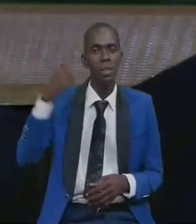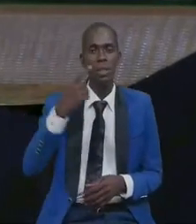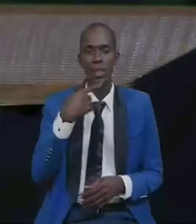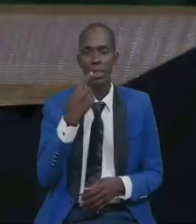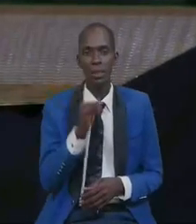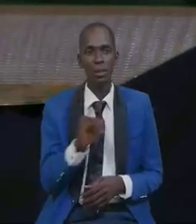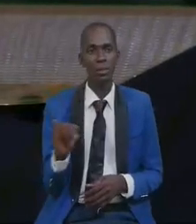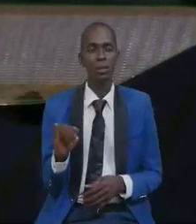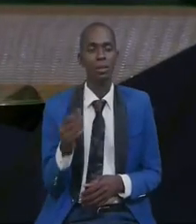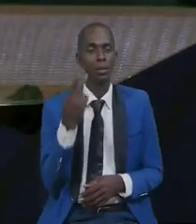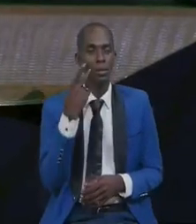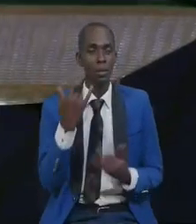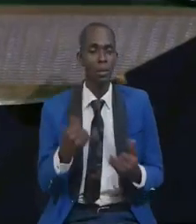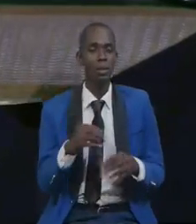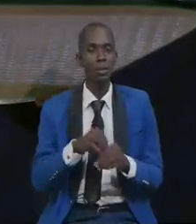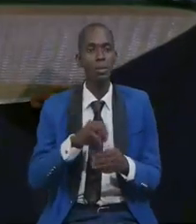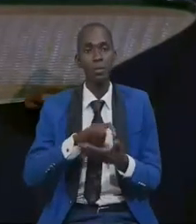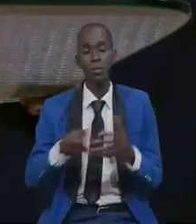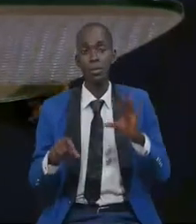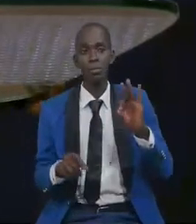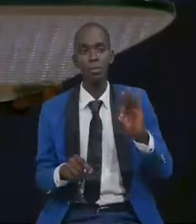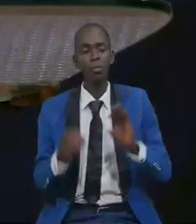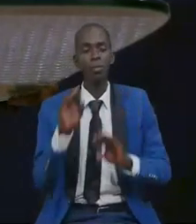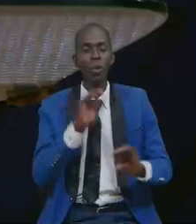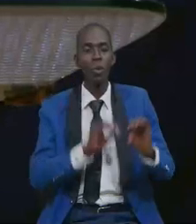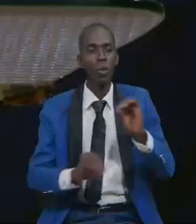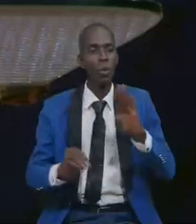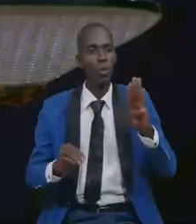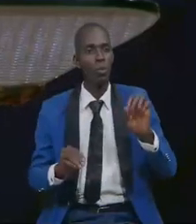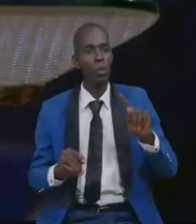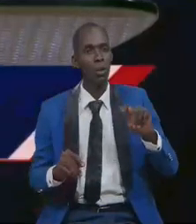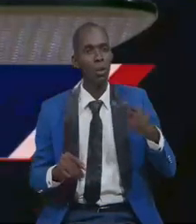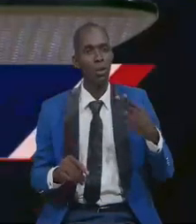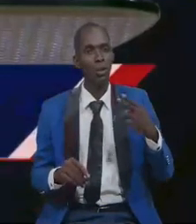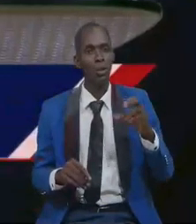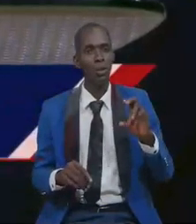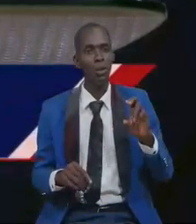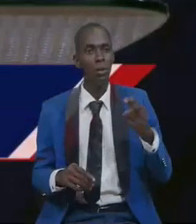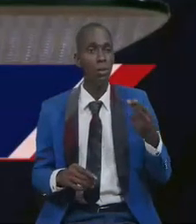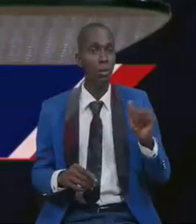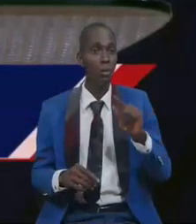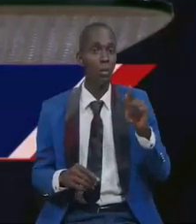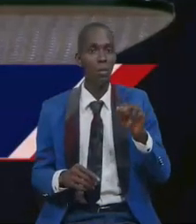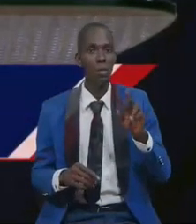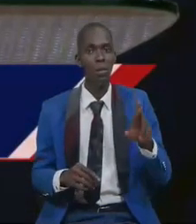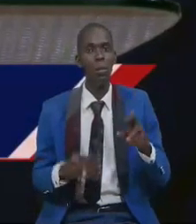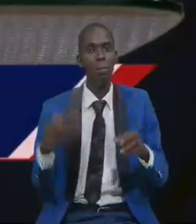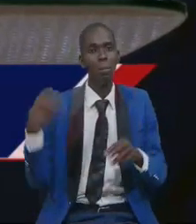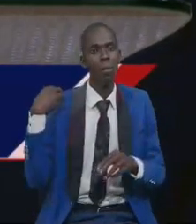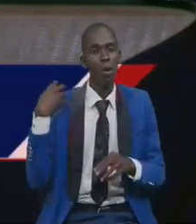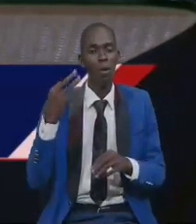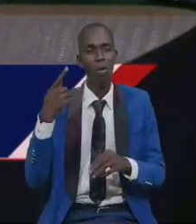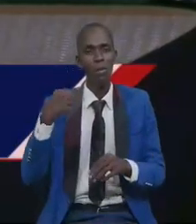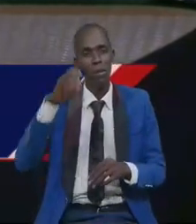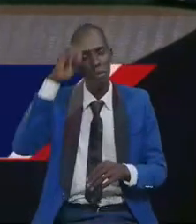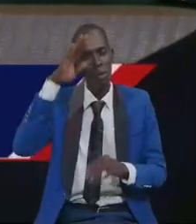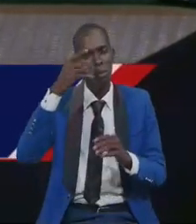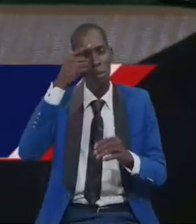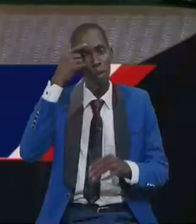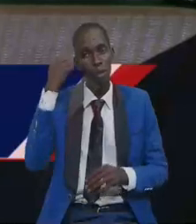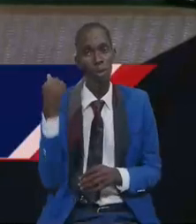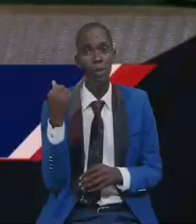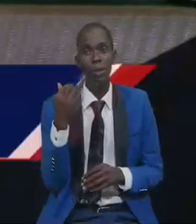Belshazzar, verset 9, chef des magiciens, qui a en toi, je le